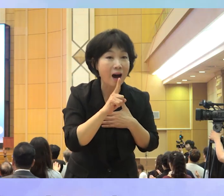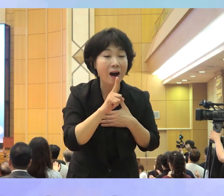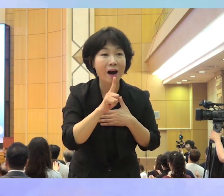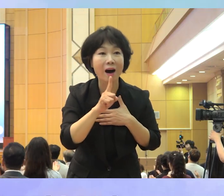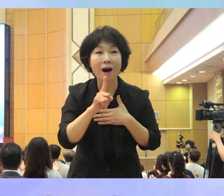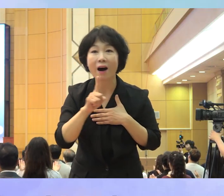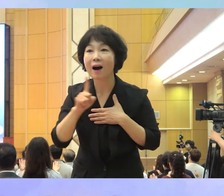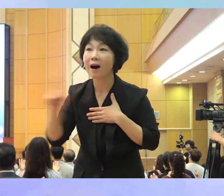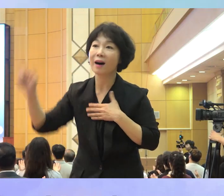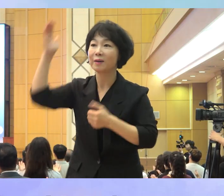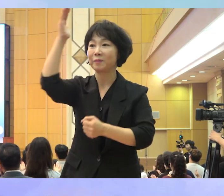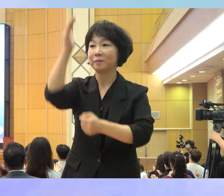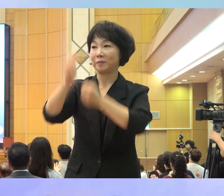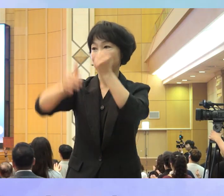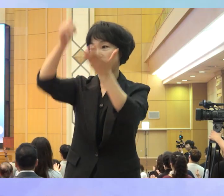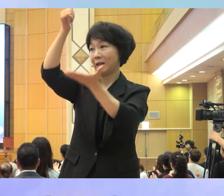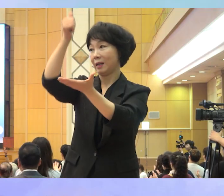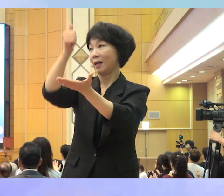경통하리라.